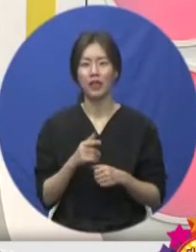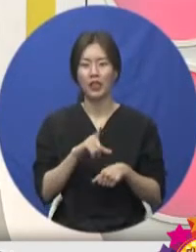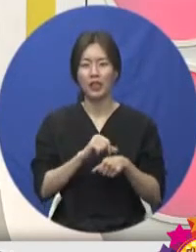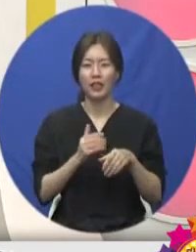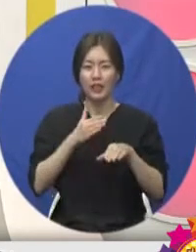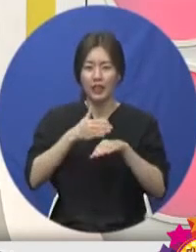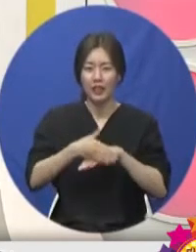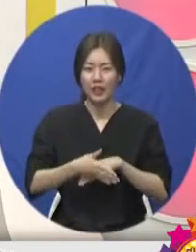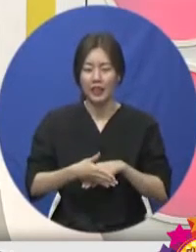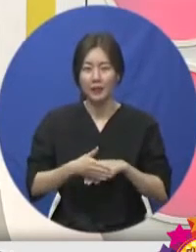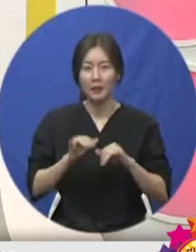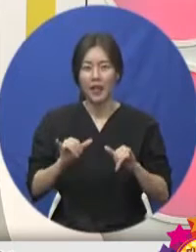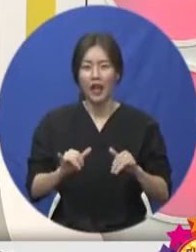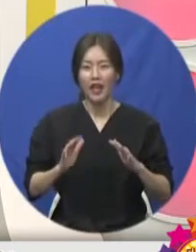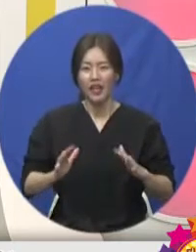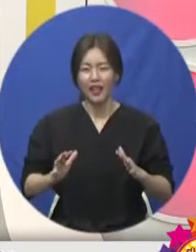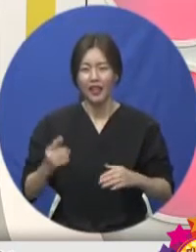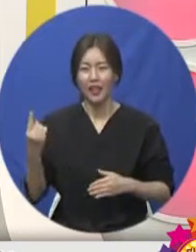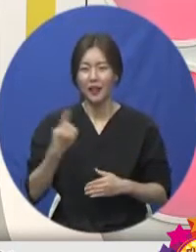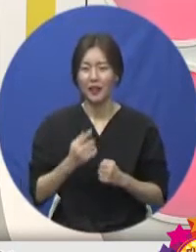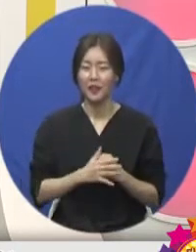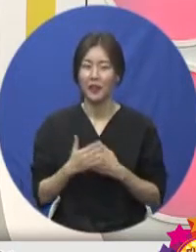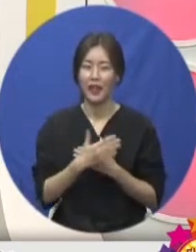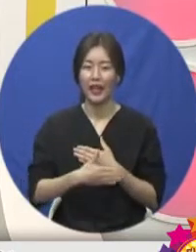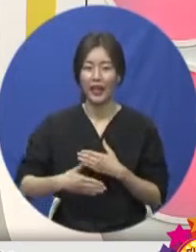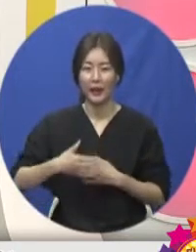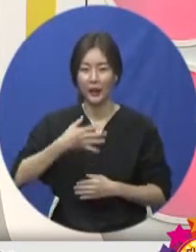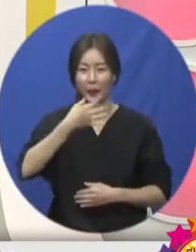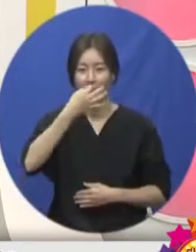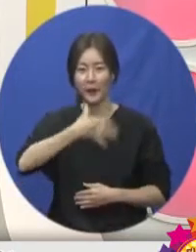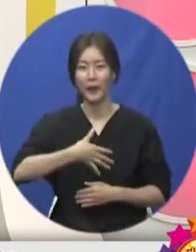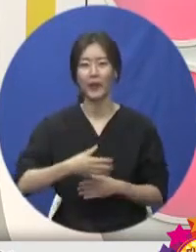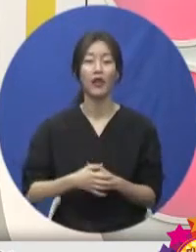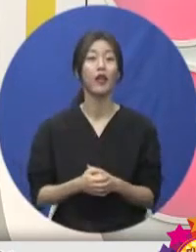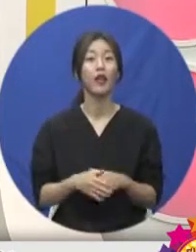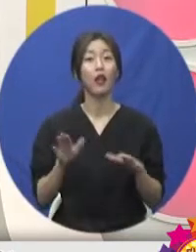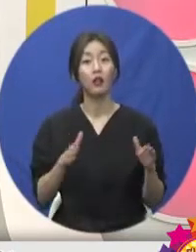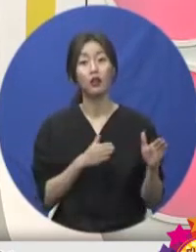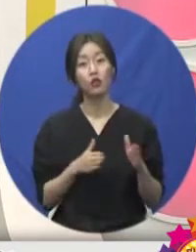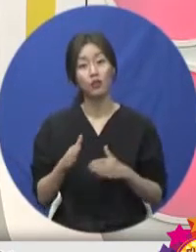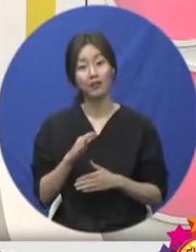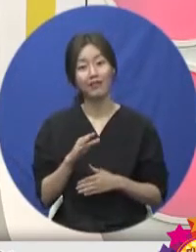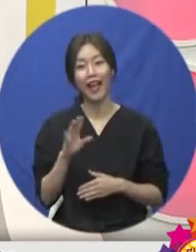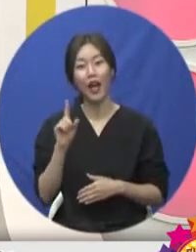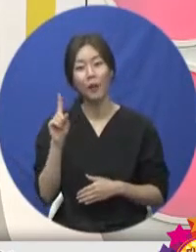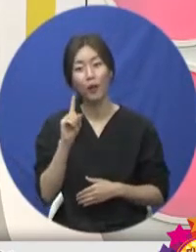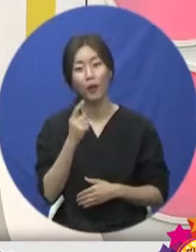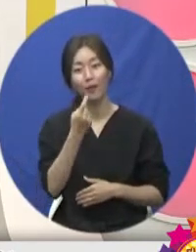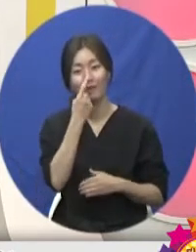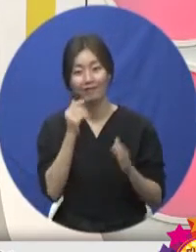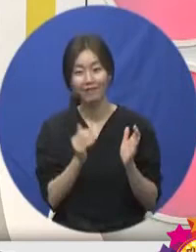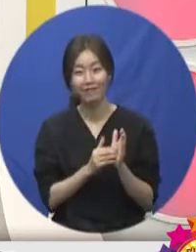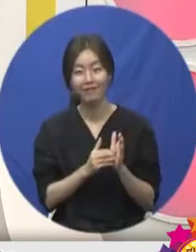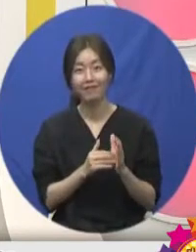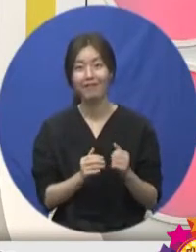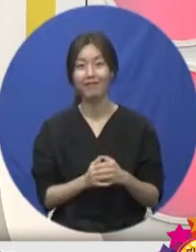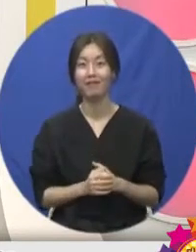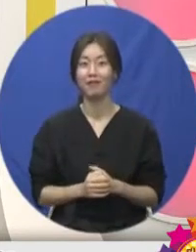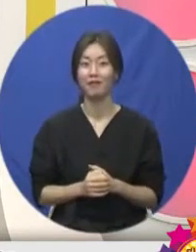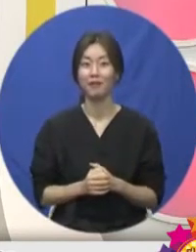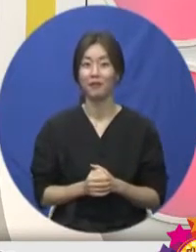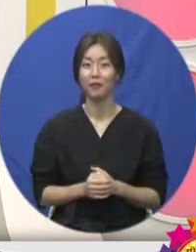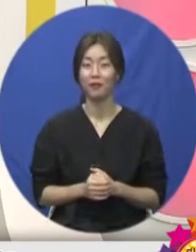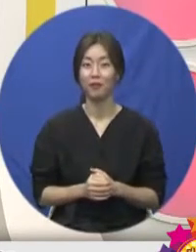지금 막 헐레벌떡 왔더니. 아 그러셨구나. 예. 그럼 오늘 저 어떤 노래 저 배우셨어요? 오늘요?